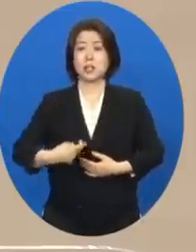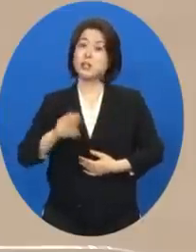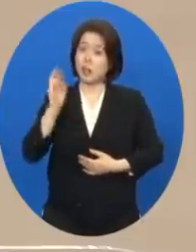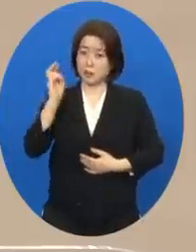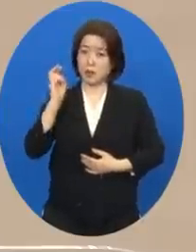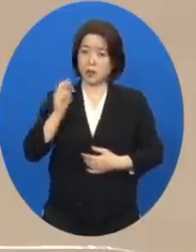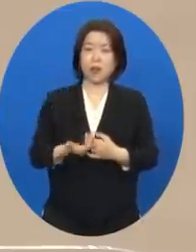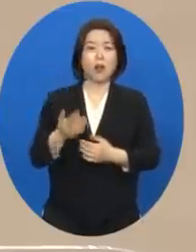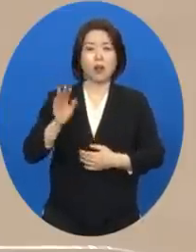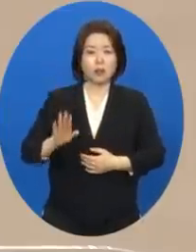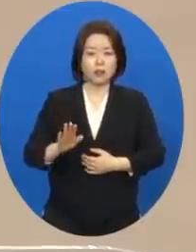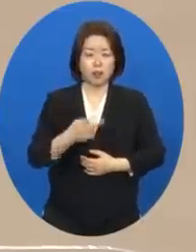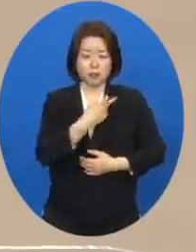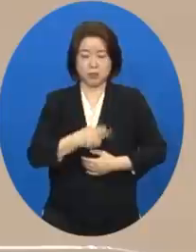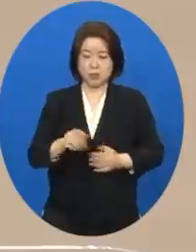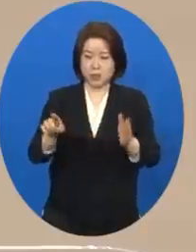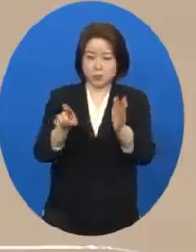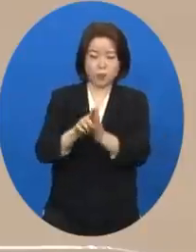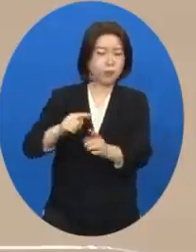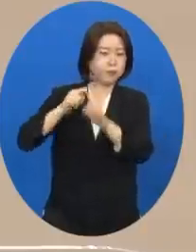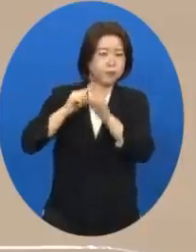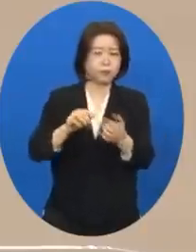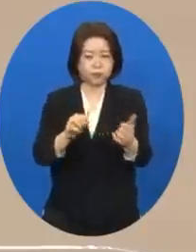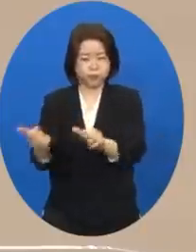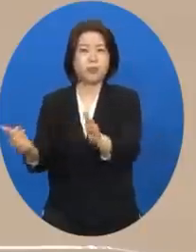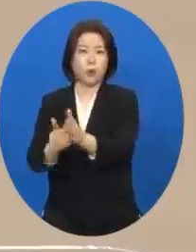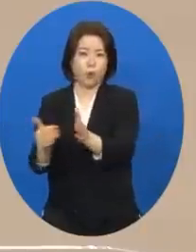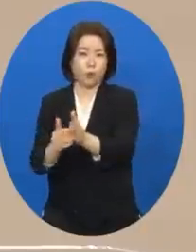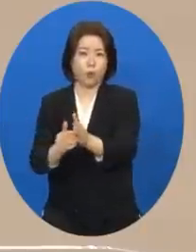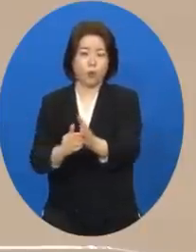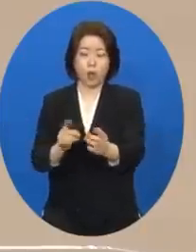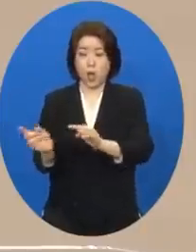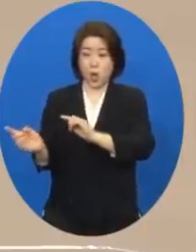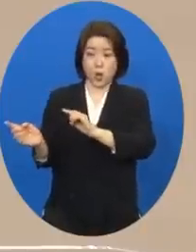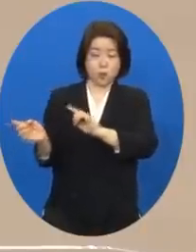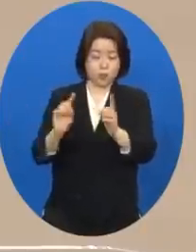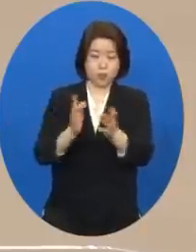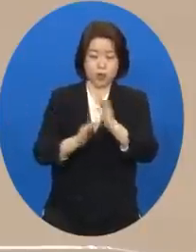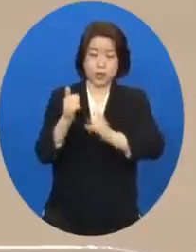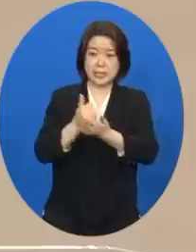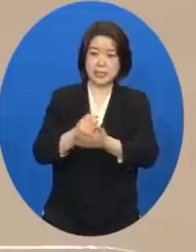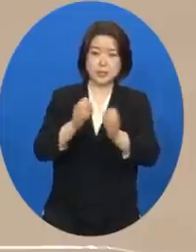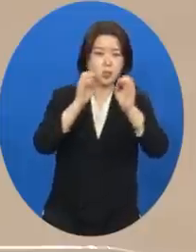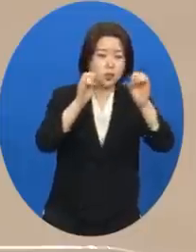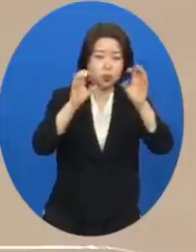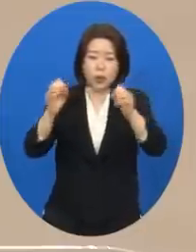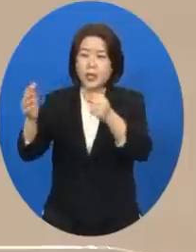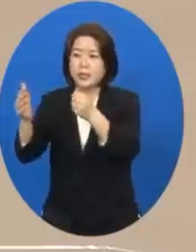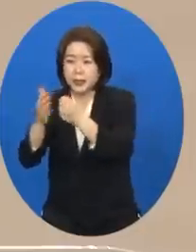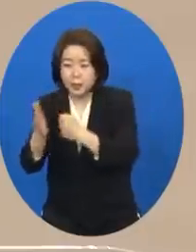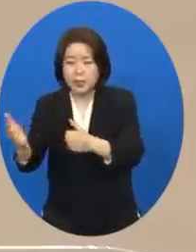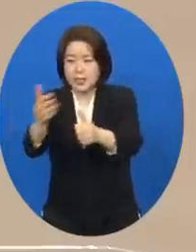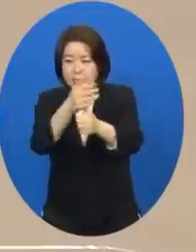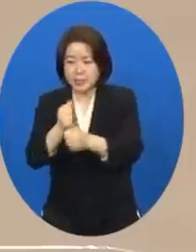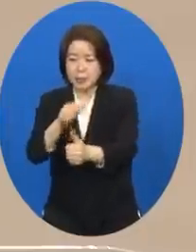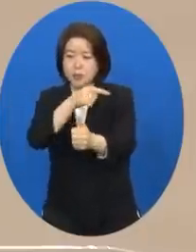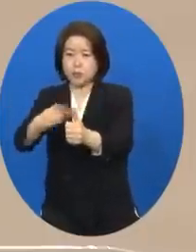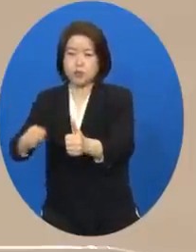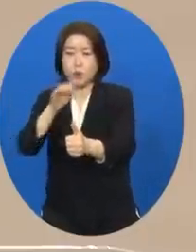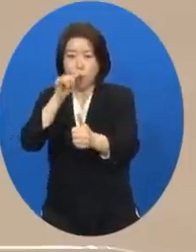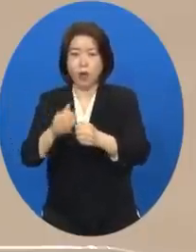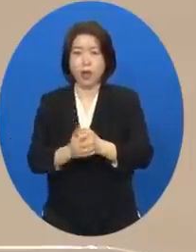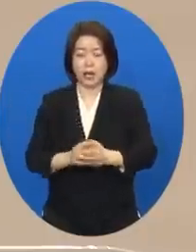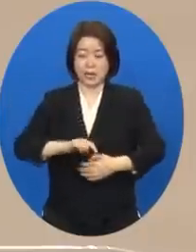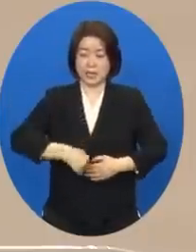그들은 다 숨겨 했어요 부활의 예수님을 전하는 일로 다 순교 했읍니다 자기들이 만든 거짓말로